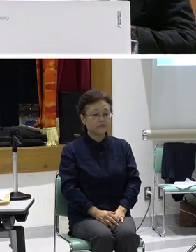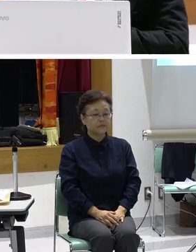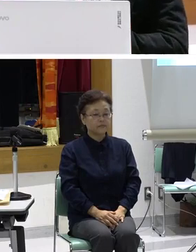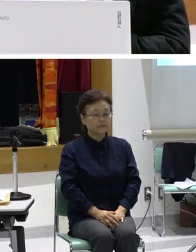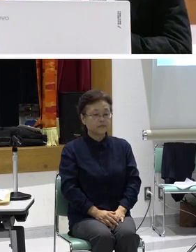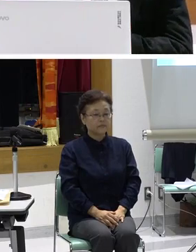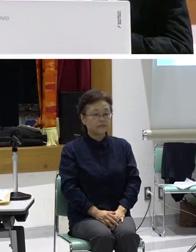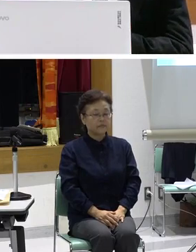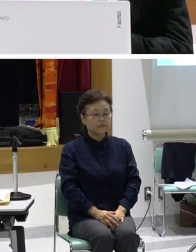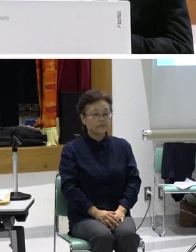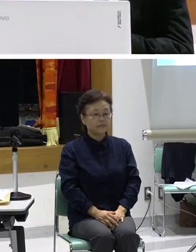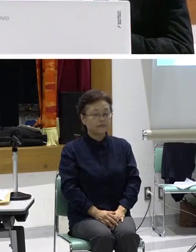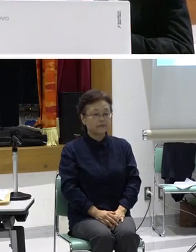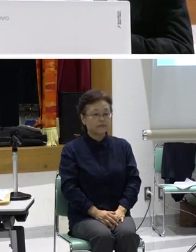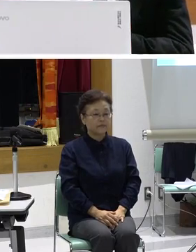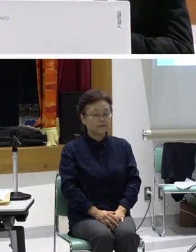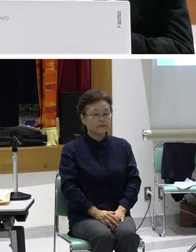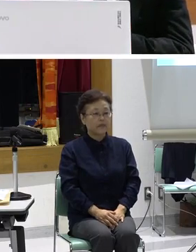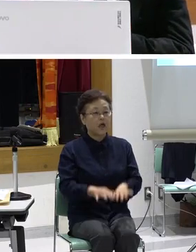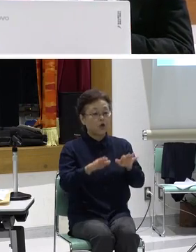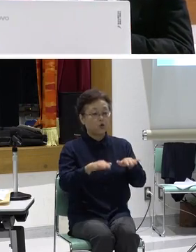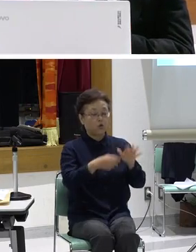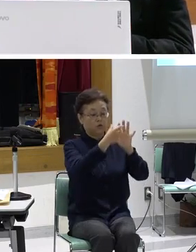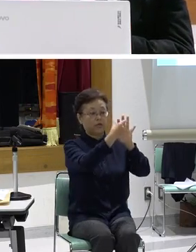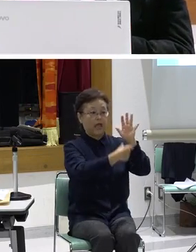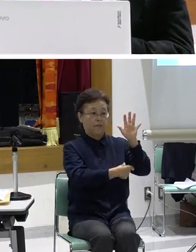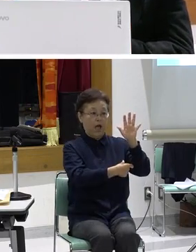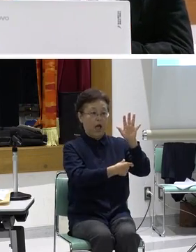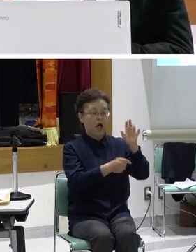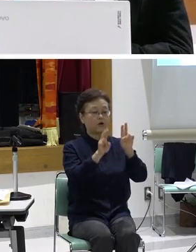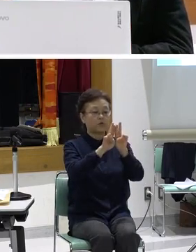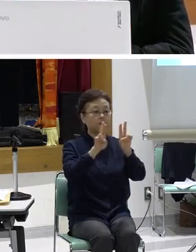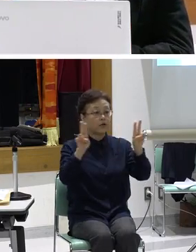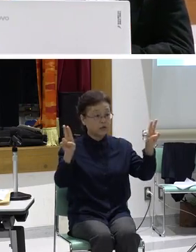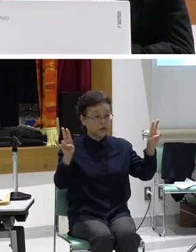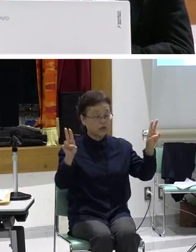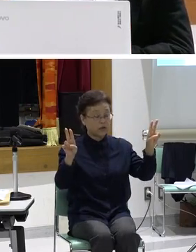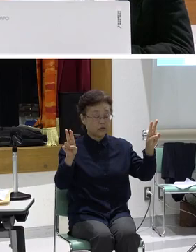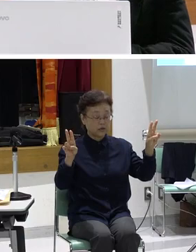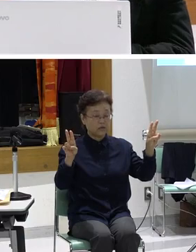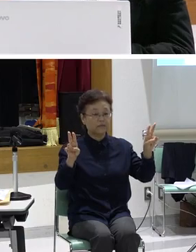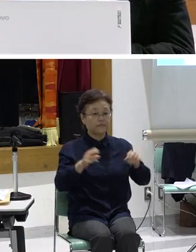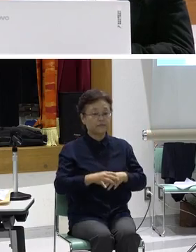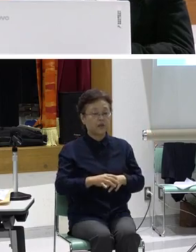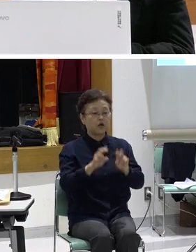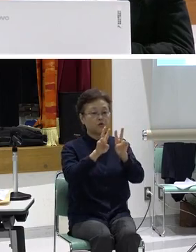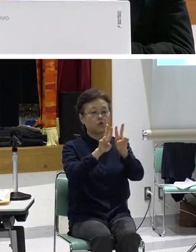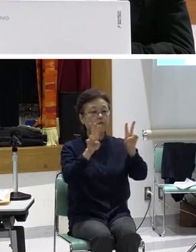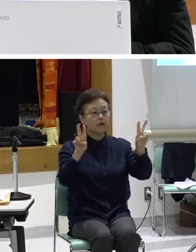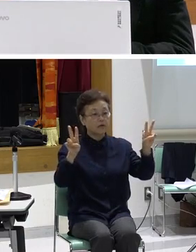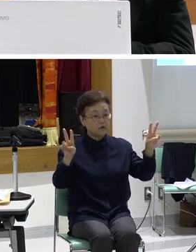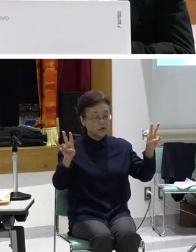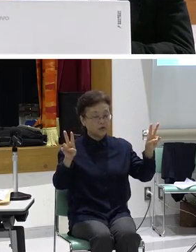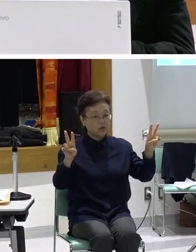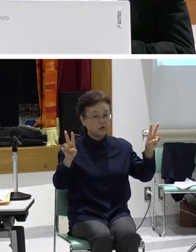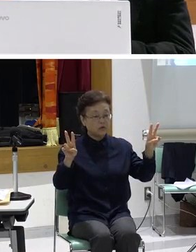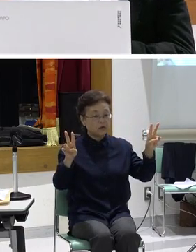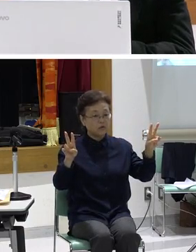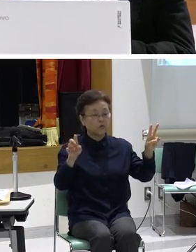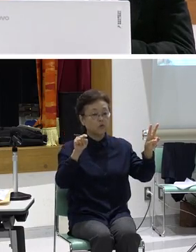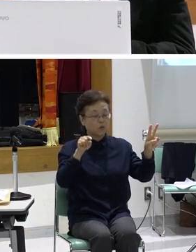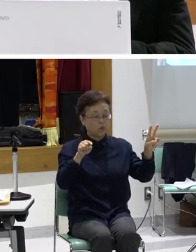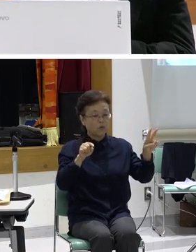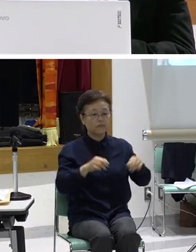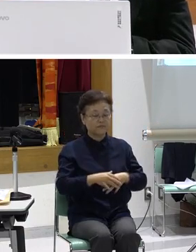で、さて、今日のテーマでありますユニバーサルデザイン、ユニバーサルデザインいうの